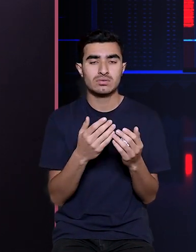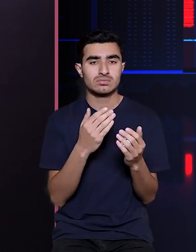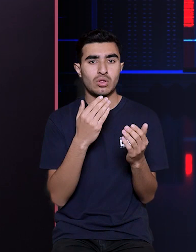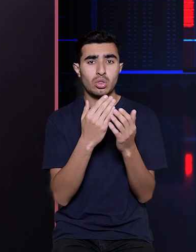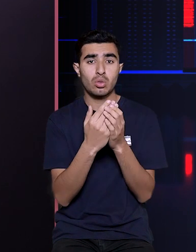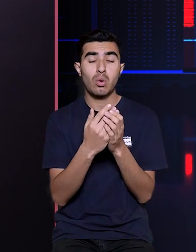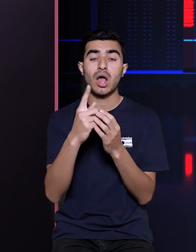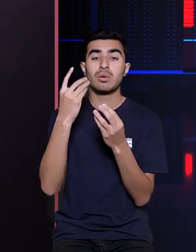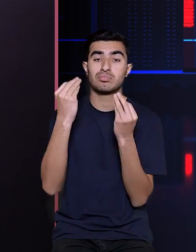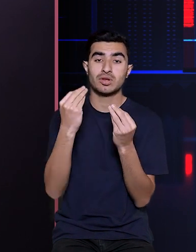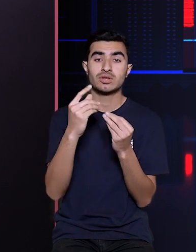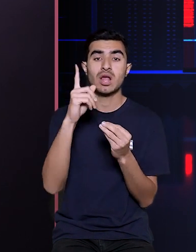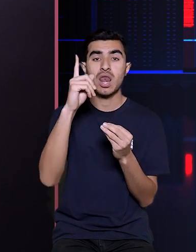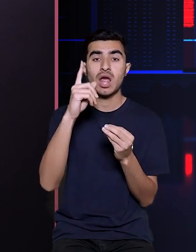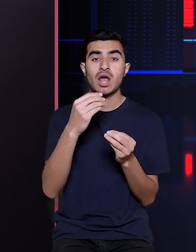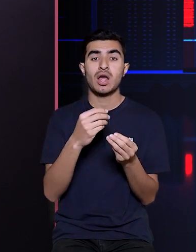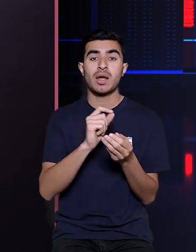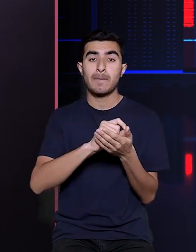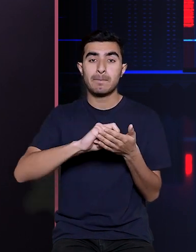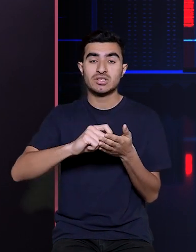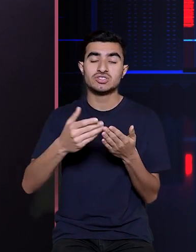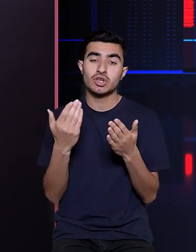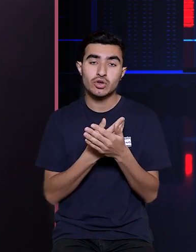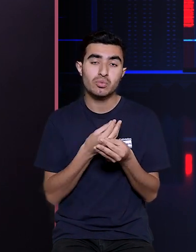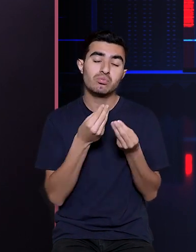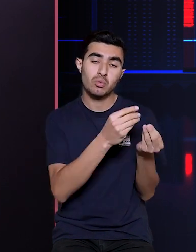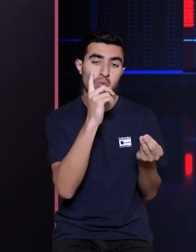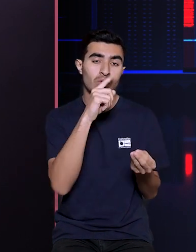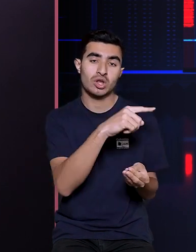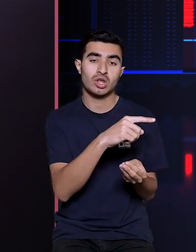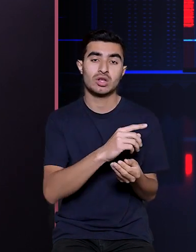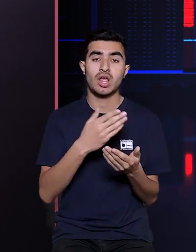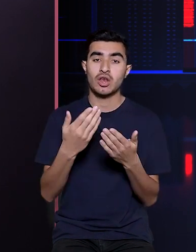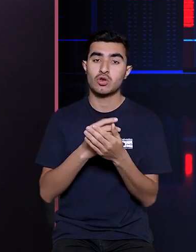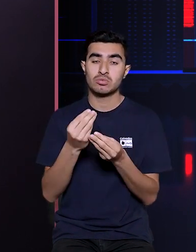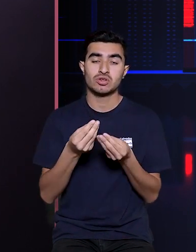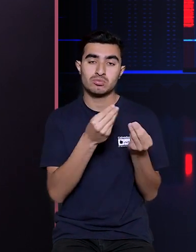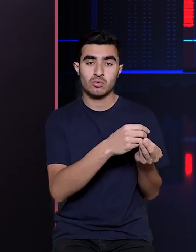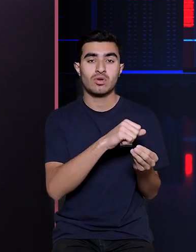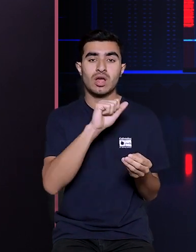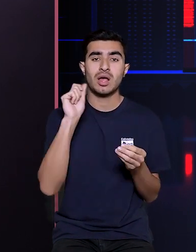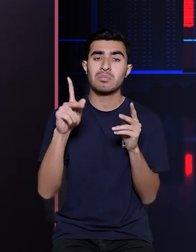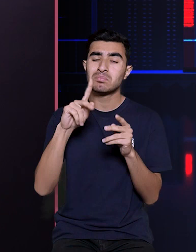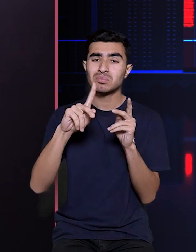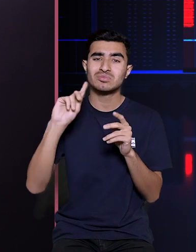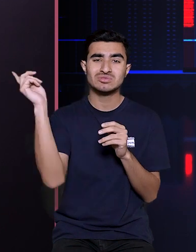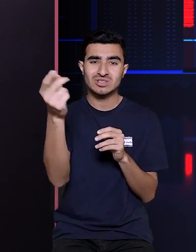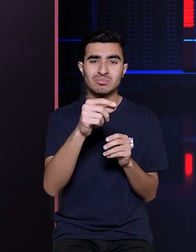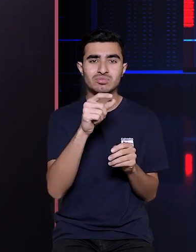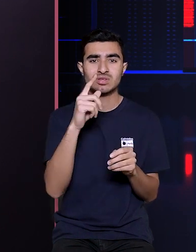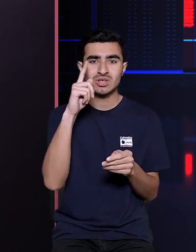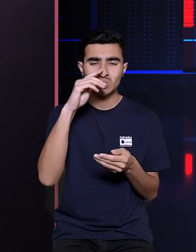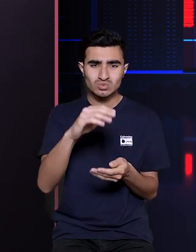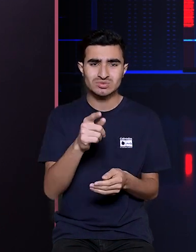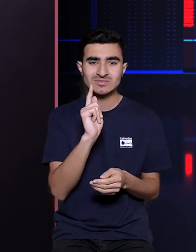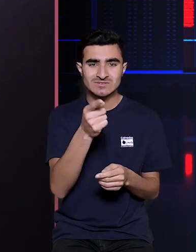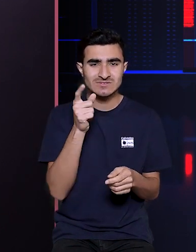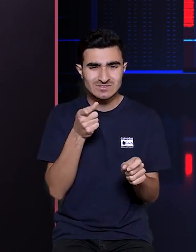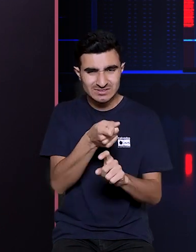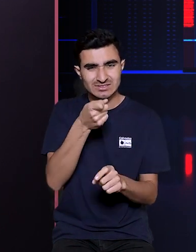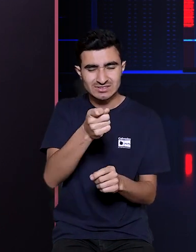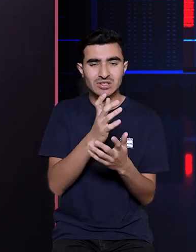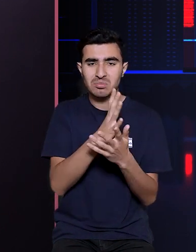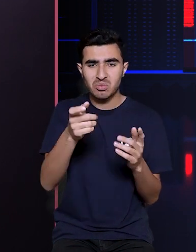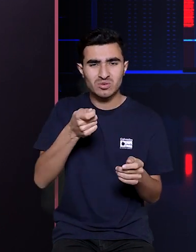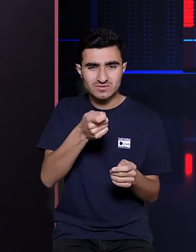हैं, ए अल्लाह नौरीन को एक नई पेंसिल दे दे, ए अल्लाह नौरीन को एक नई पेंसिल दे दे। क्योंकि सब बच्चियां नौरीन को बहुत